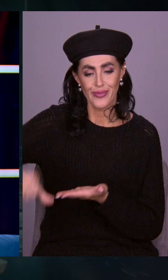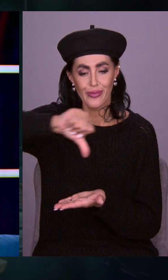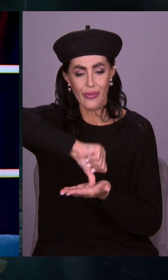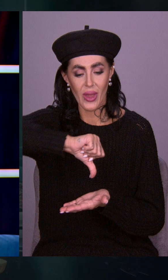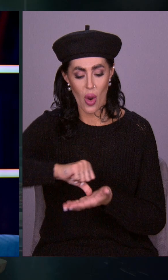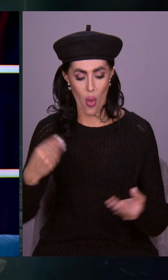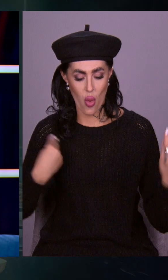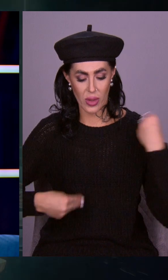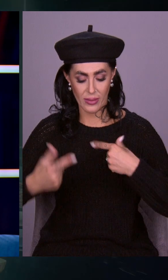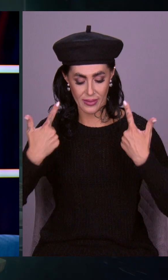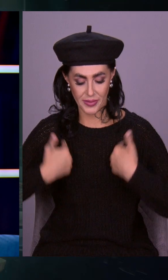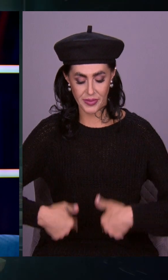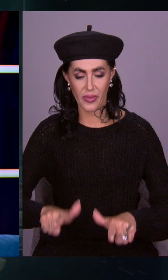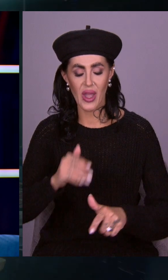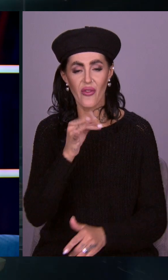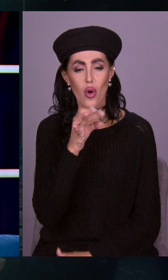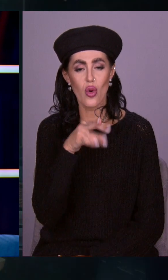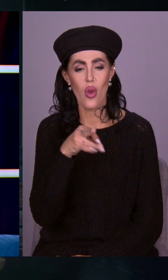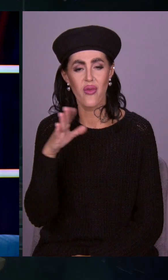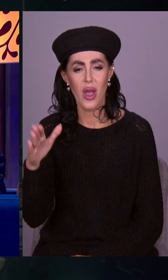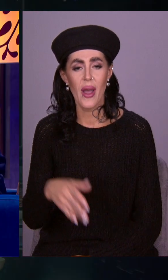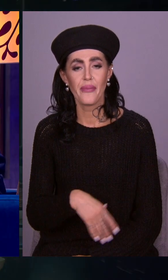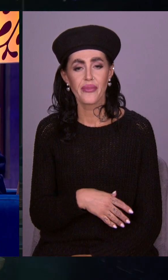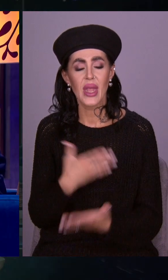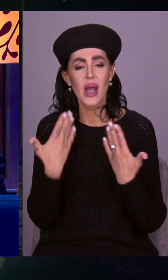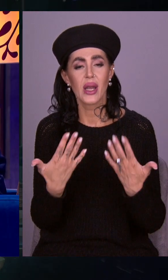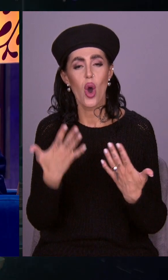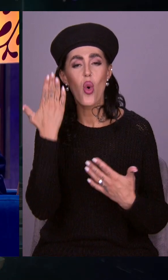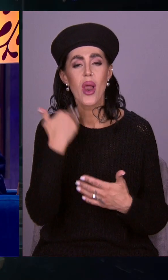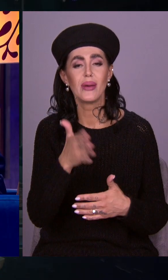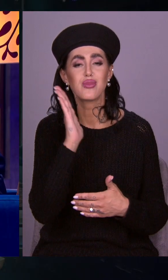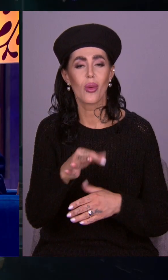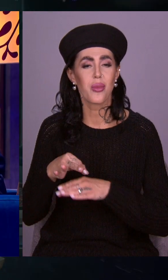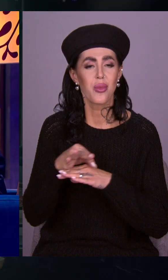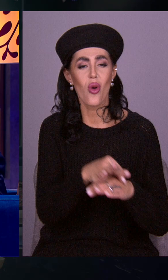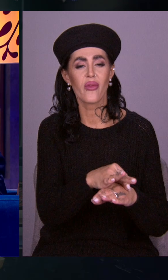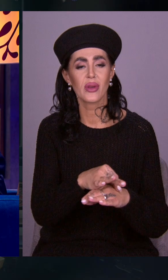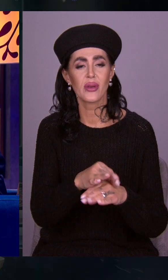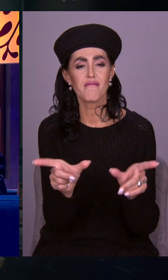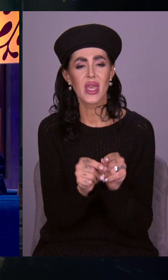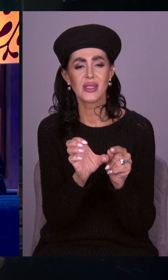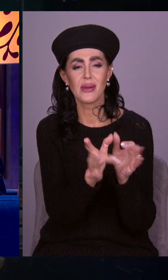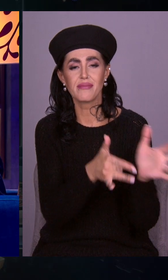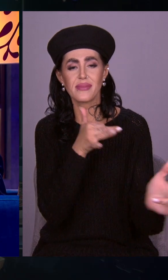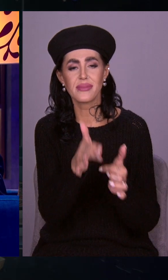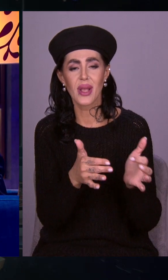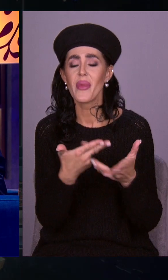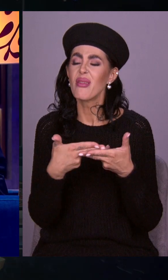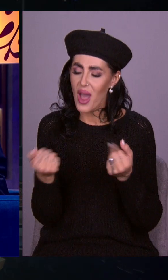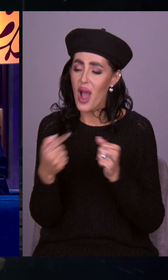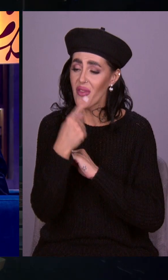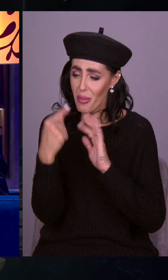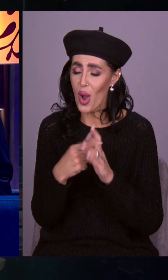одязі Фролова, коли вже Бійонсі вийде під супровід бандури? Це прекрасне питання. Мене воно також